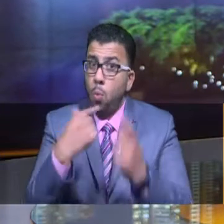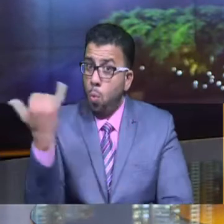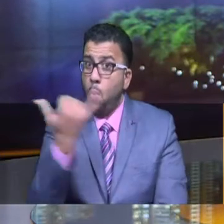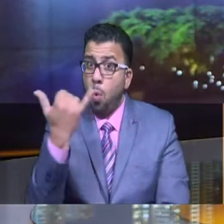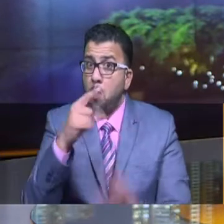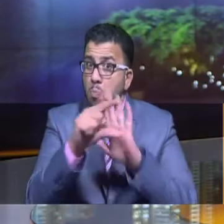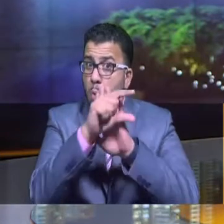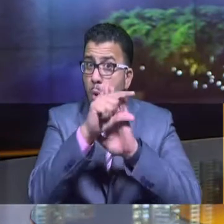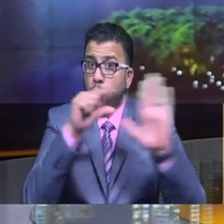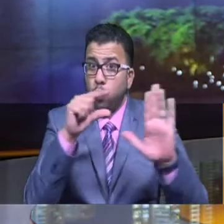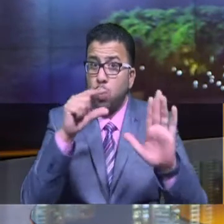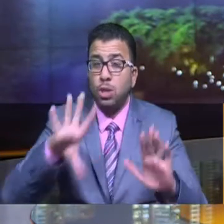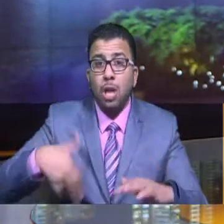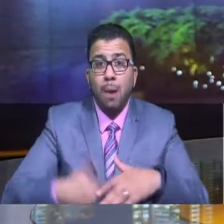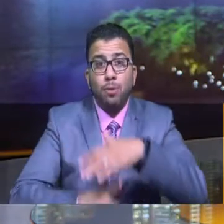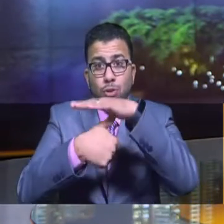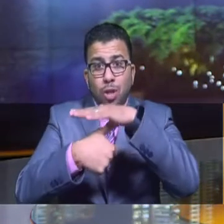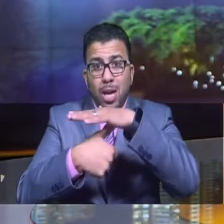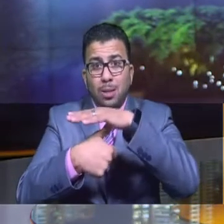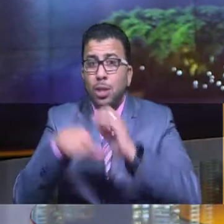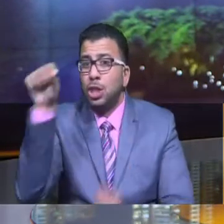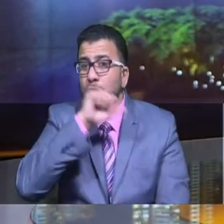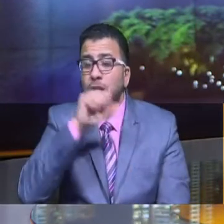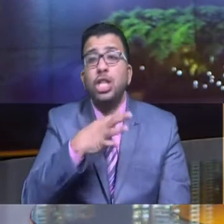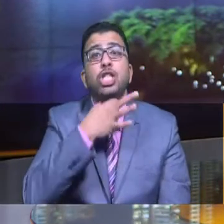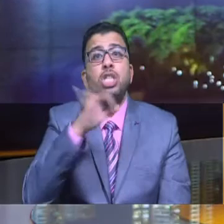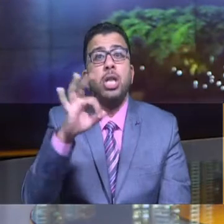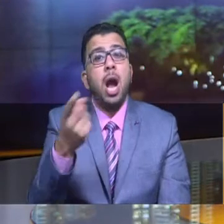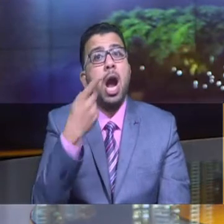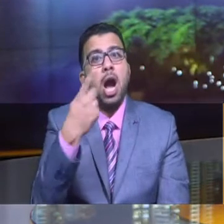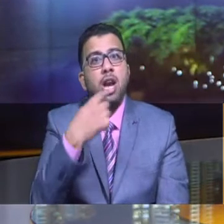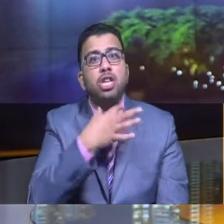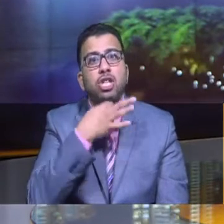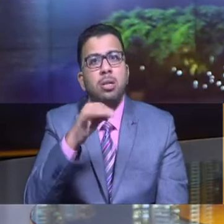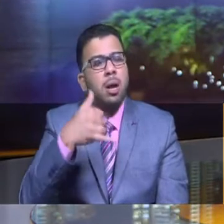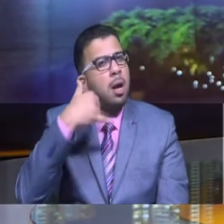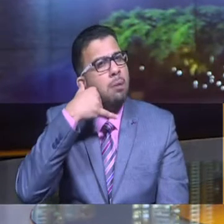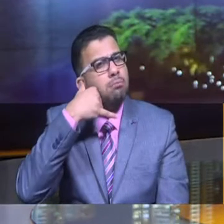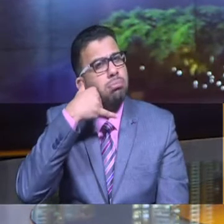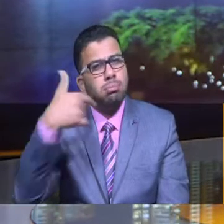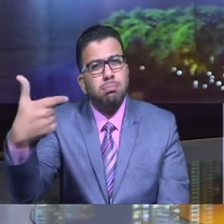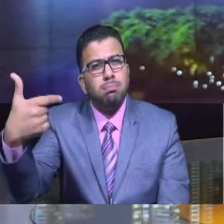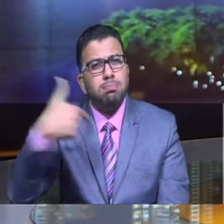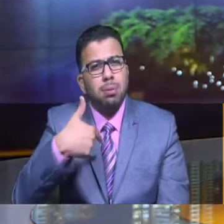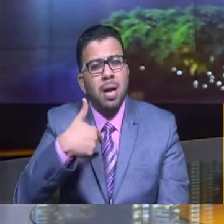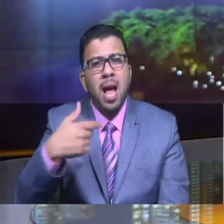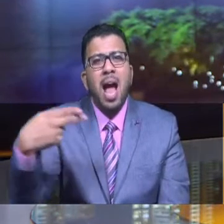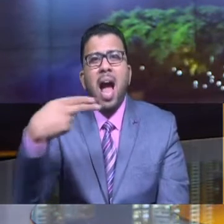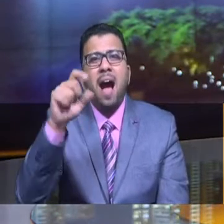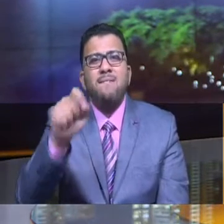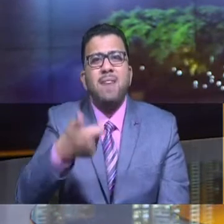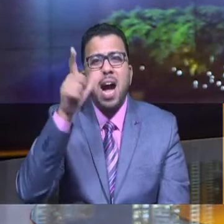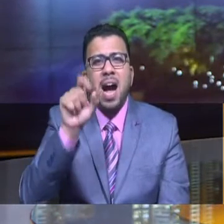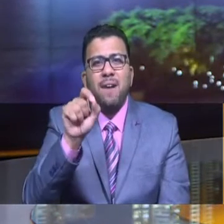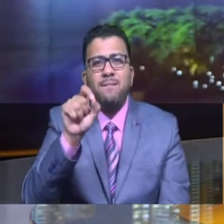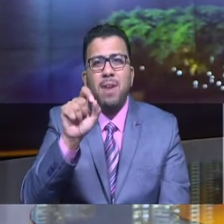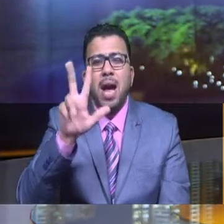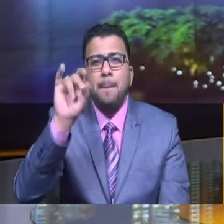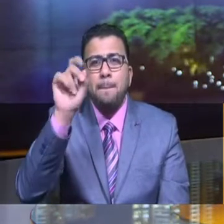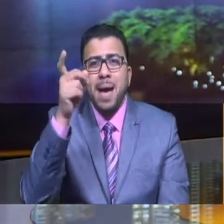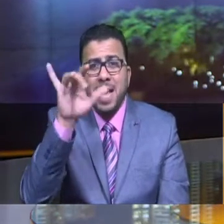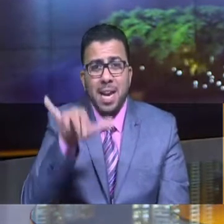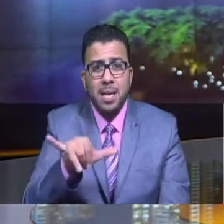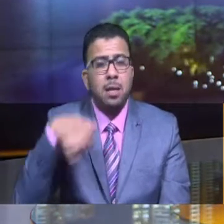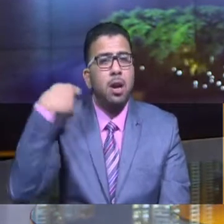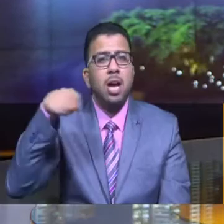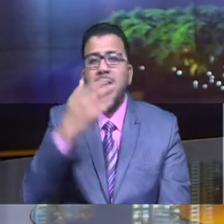وللحديث أكثر حول مبادرة صاحب السمو حاكم الشرقة الجديدة ينضم إلينا عبر الهاتف سعادة الأستاذة عفاف المري رئيس